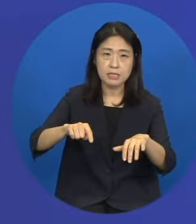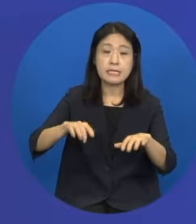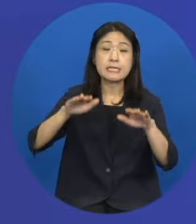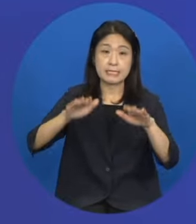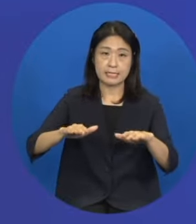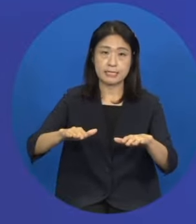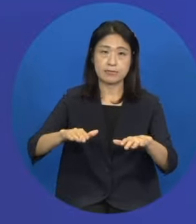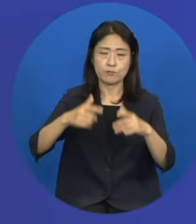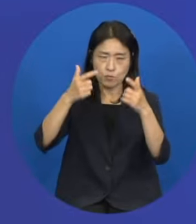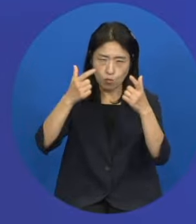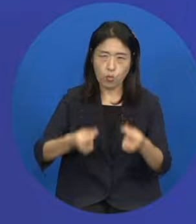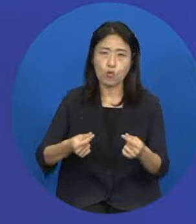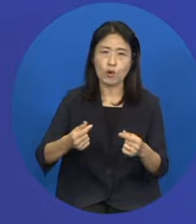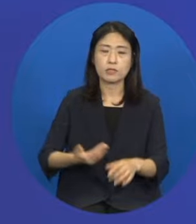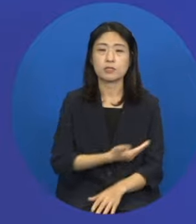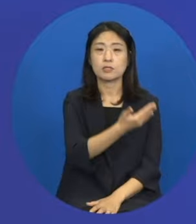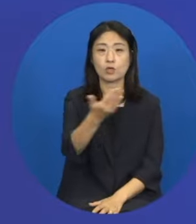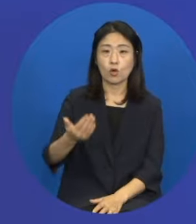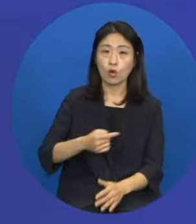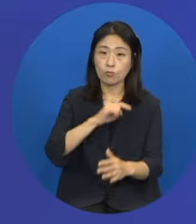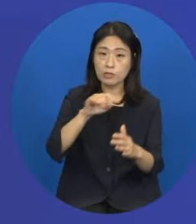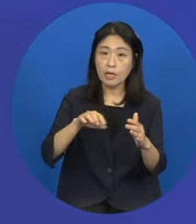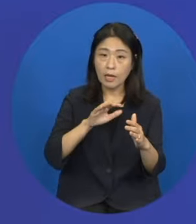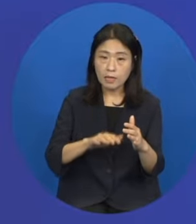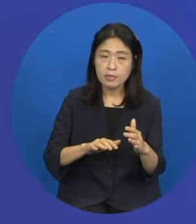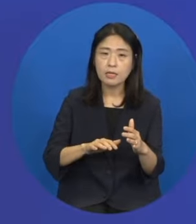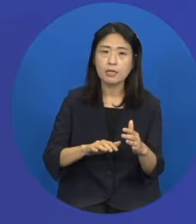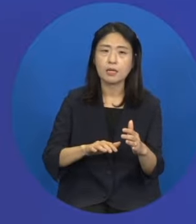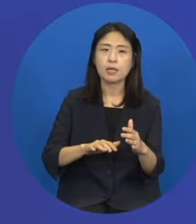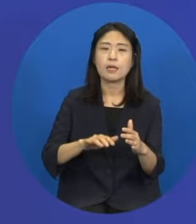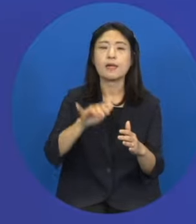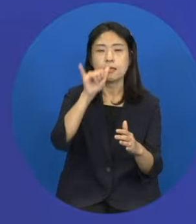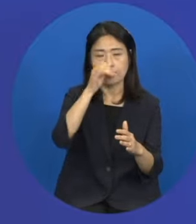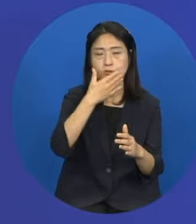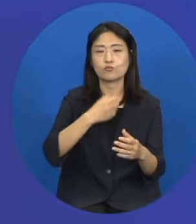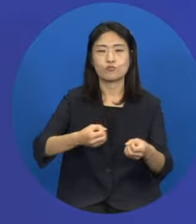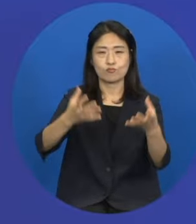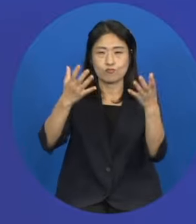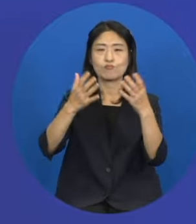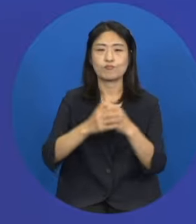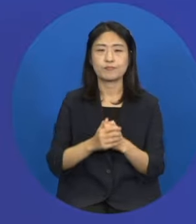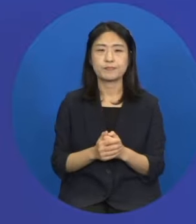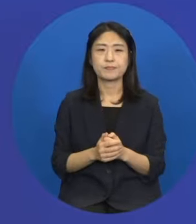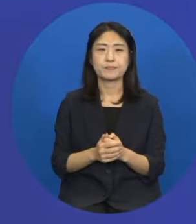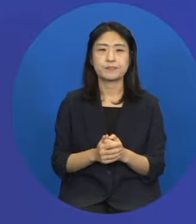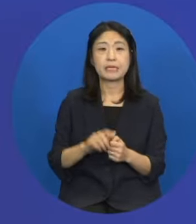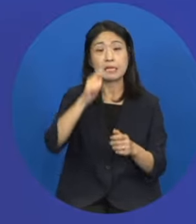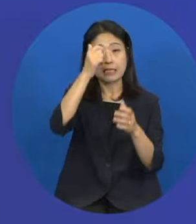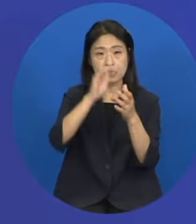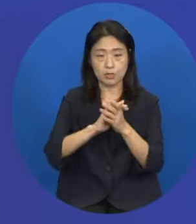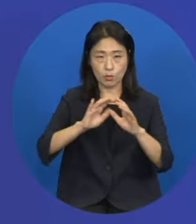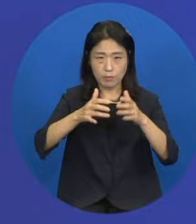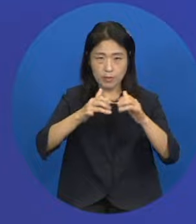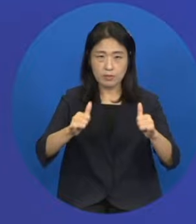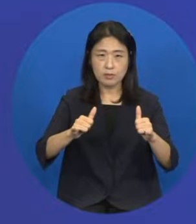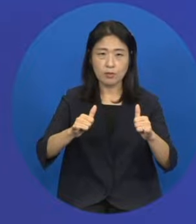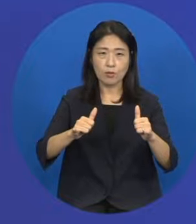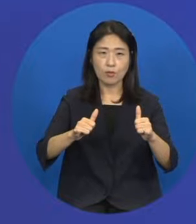지금도 저와 여러분들의 삶 가운데 있는 줄 믿으시길 축복합니다. 기도하는 백성들의 기도를